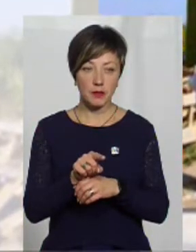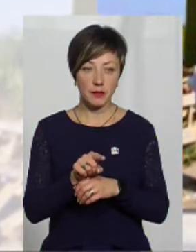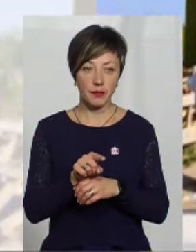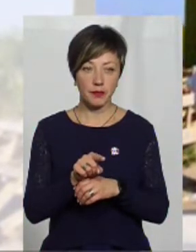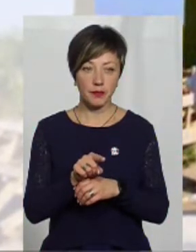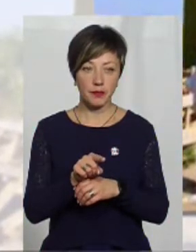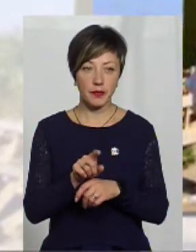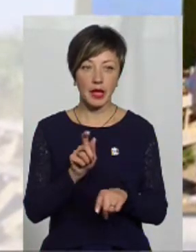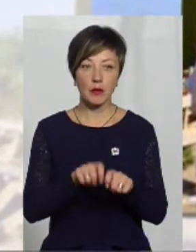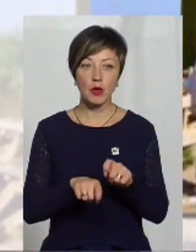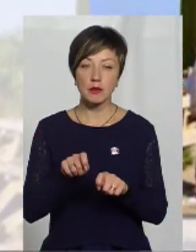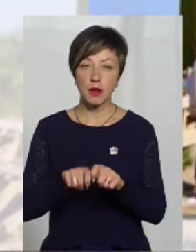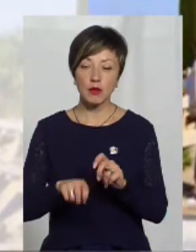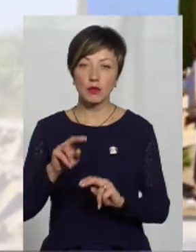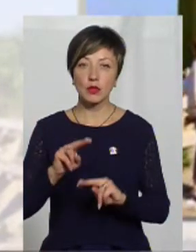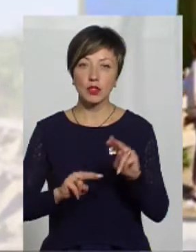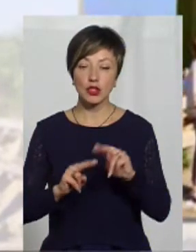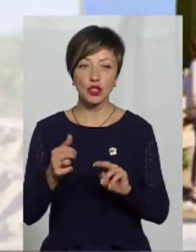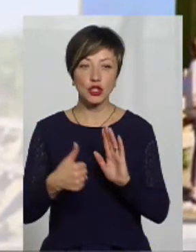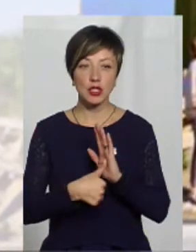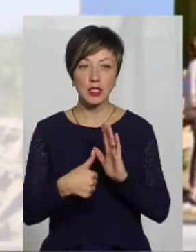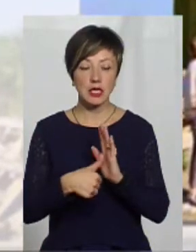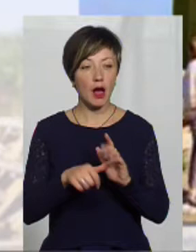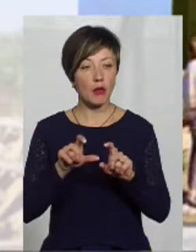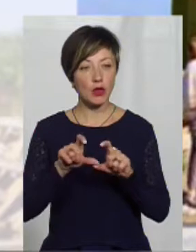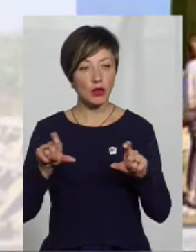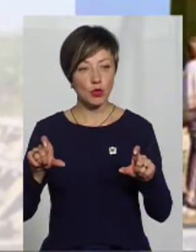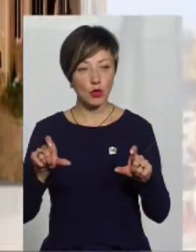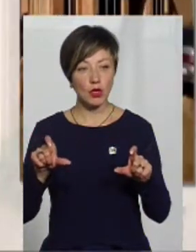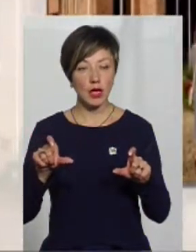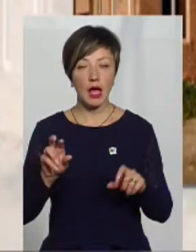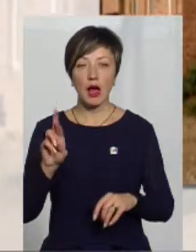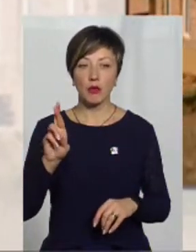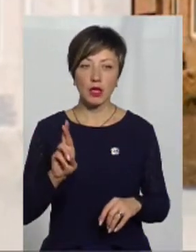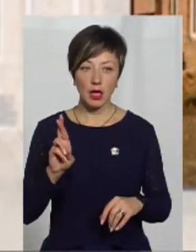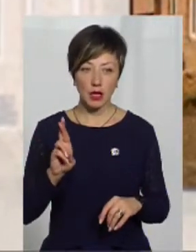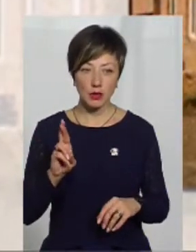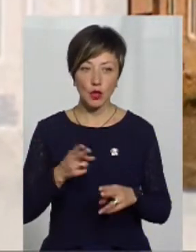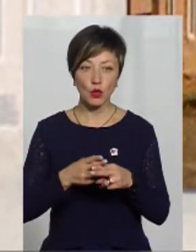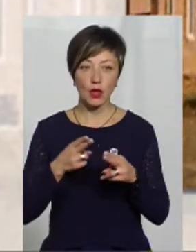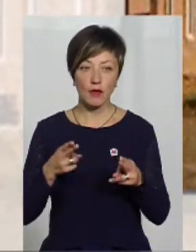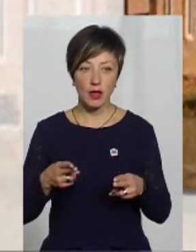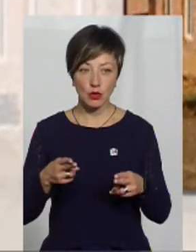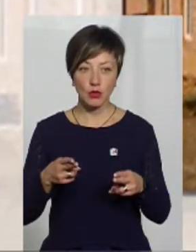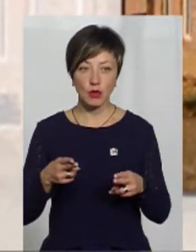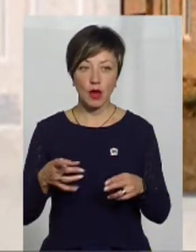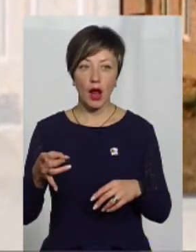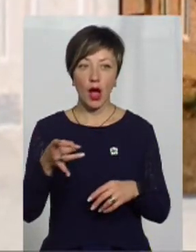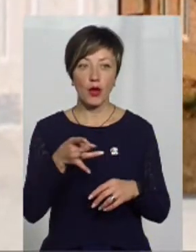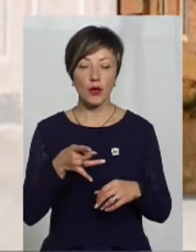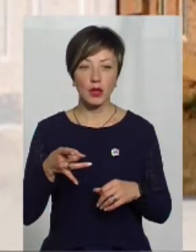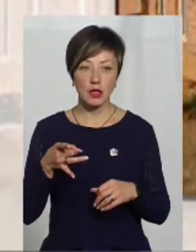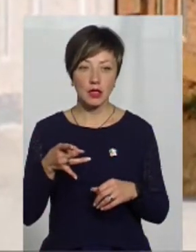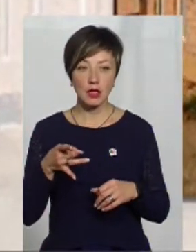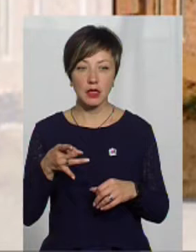Бондарчуком проінспектували будівництво 6 амбулаторій. Це в Ярмолинецькому, в Дунаєвецькому